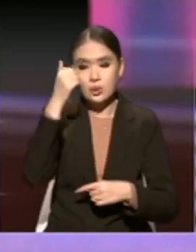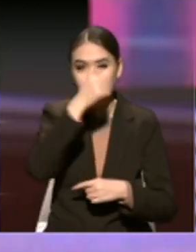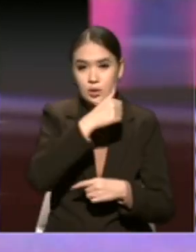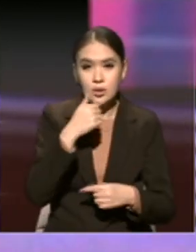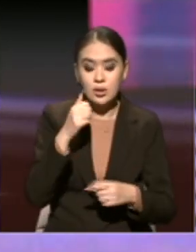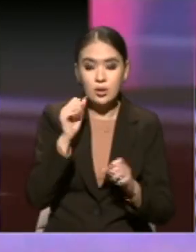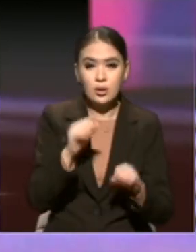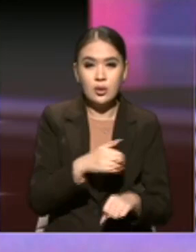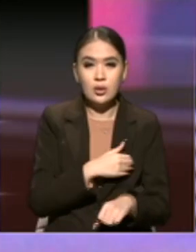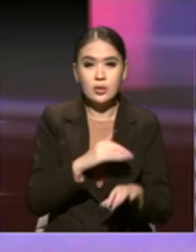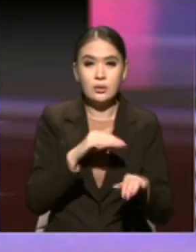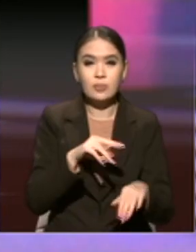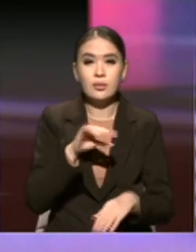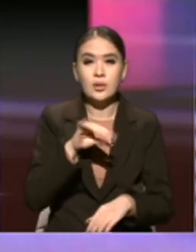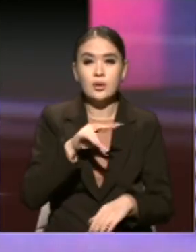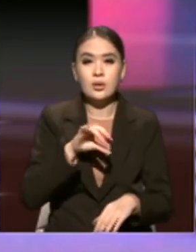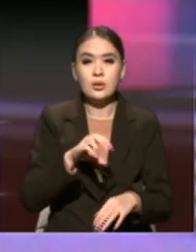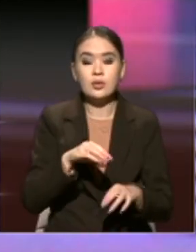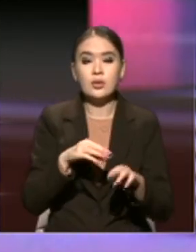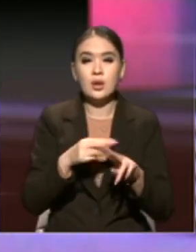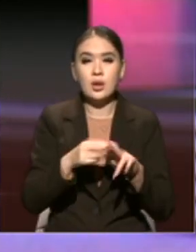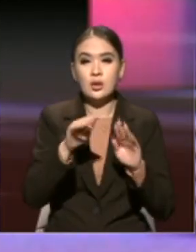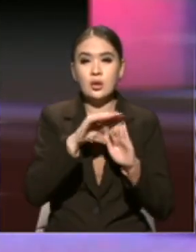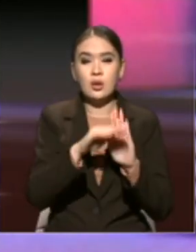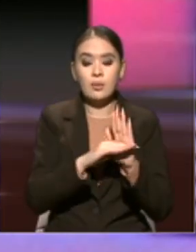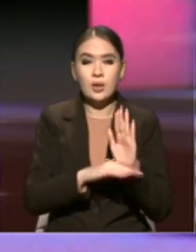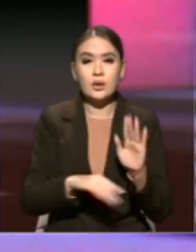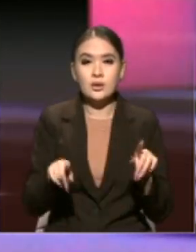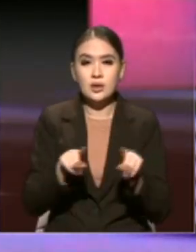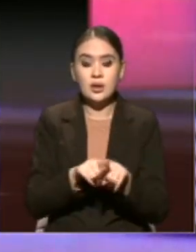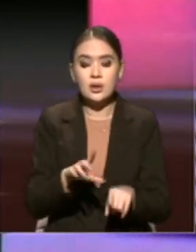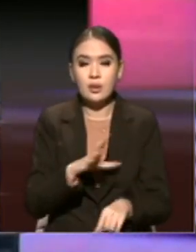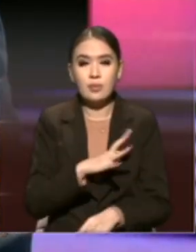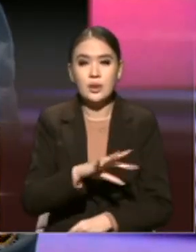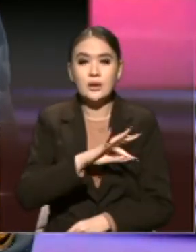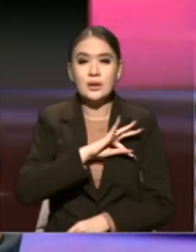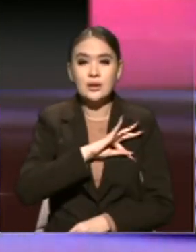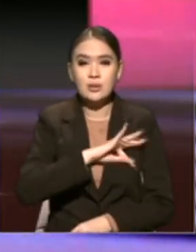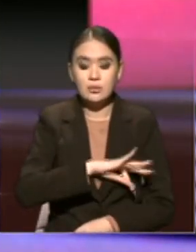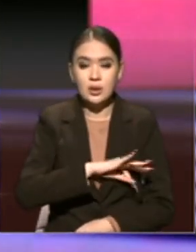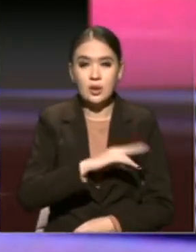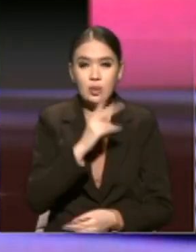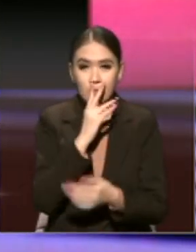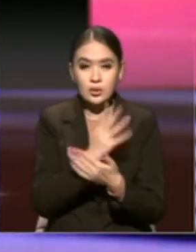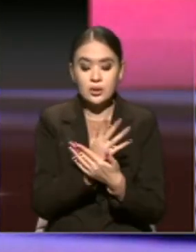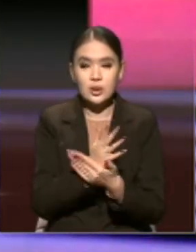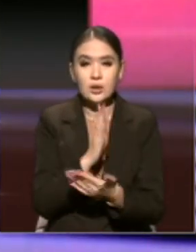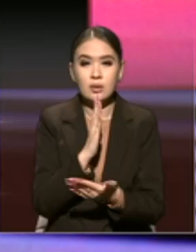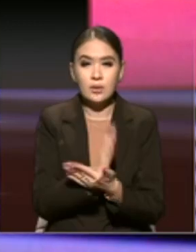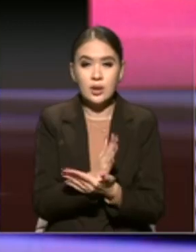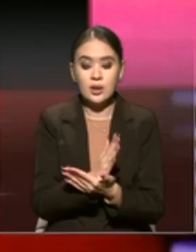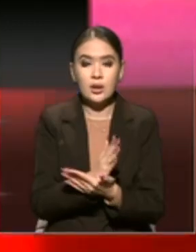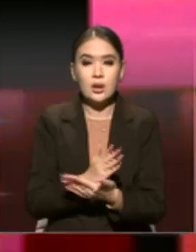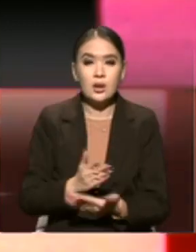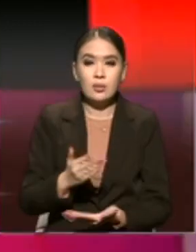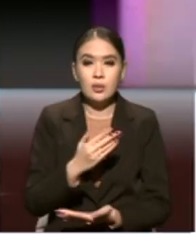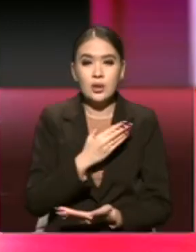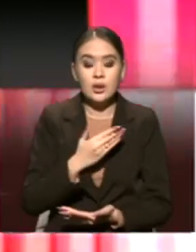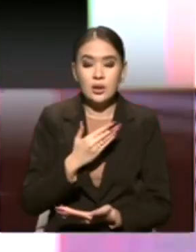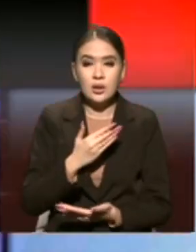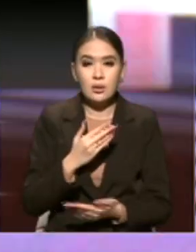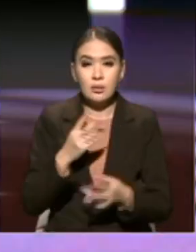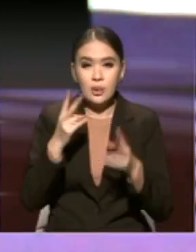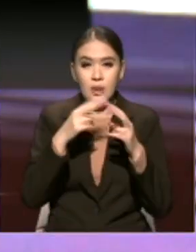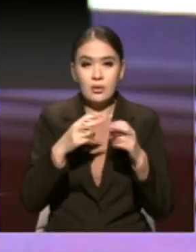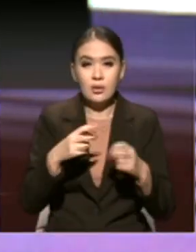деген, біз енді пилоттық жоба ретінде алдық. Қазіргі уақытта енді өзінің ол тиімділігін көрсетіп жатыр. Оны біз неден көріп отырмыз?